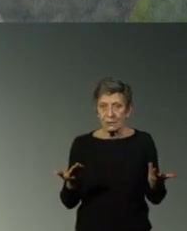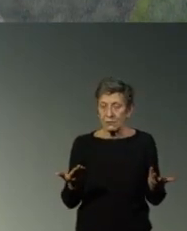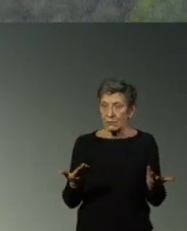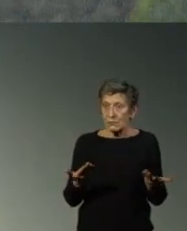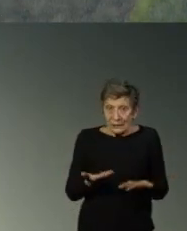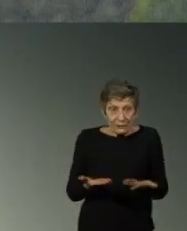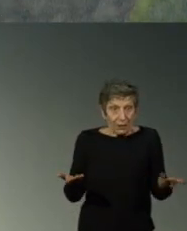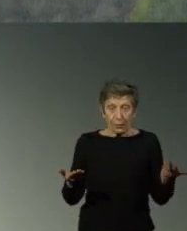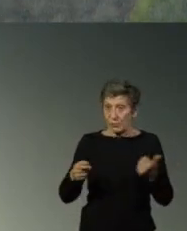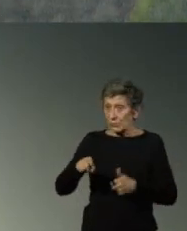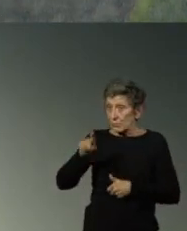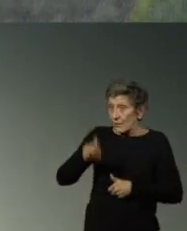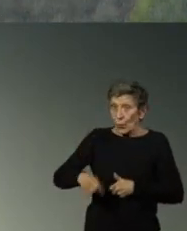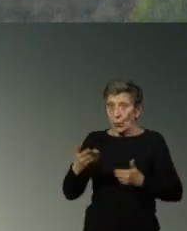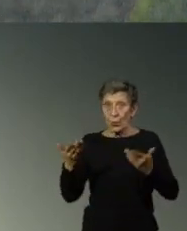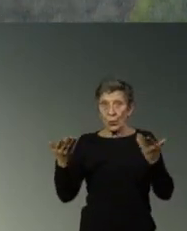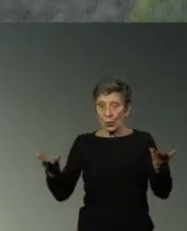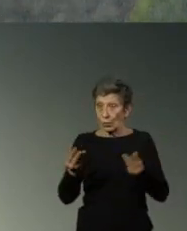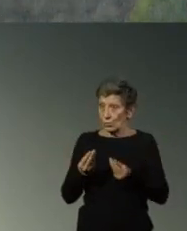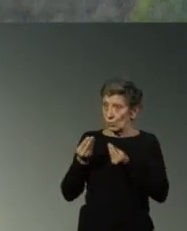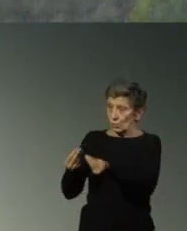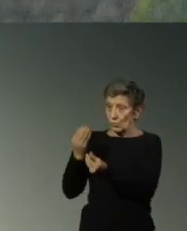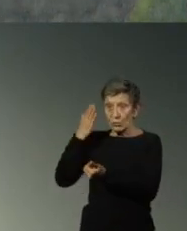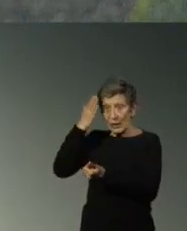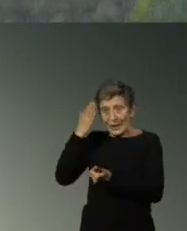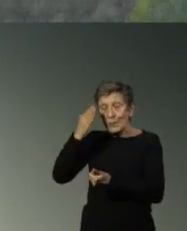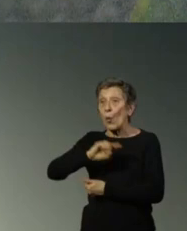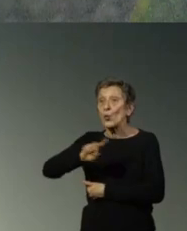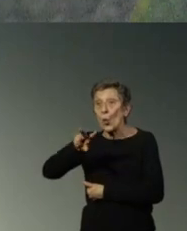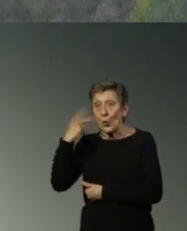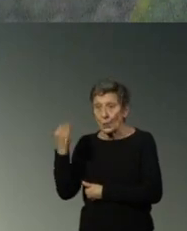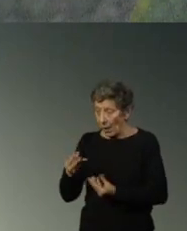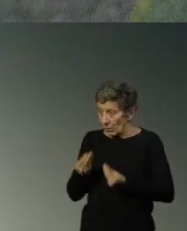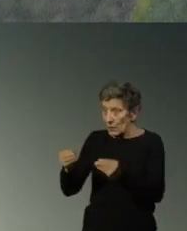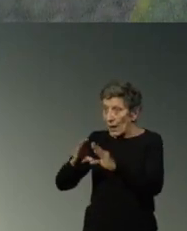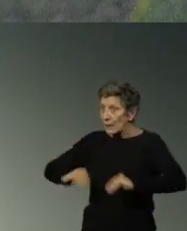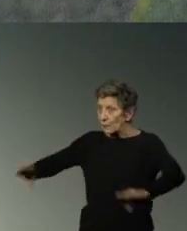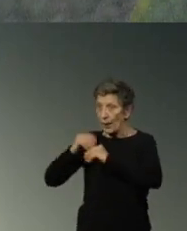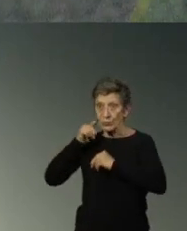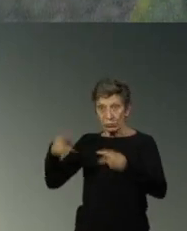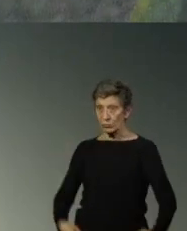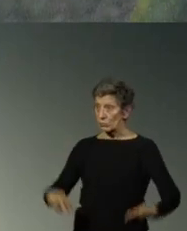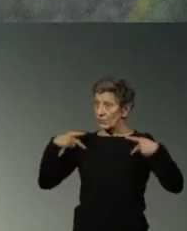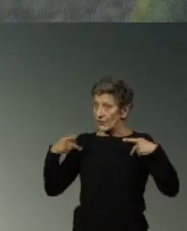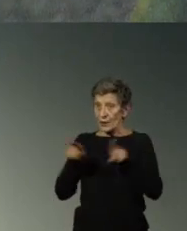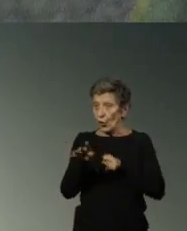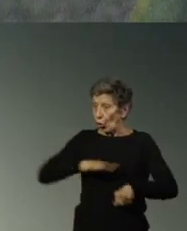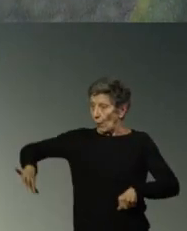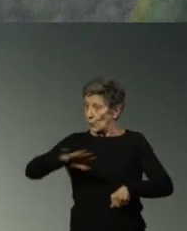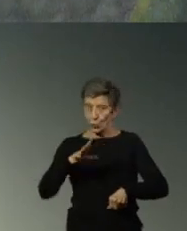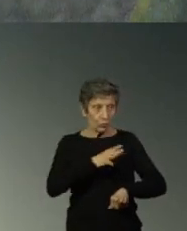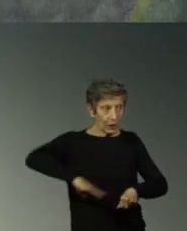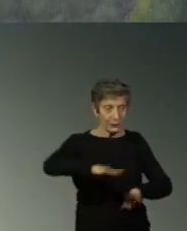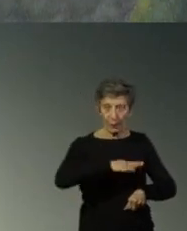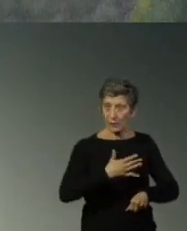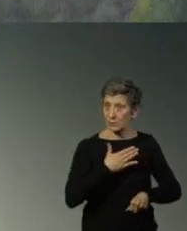il faut juste attribuer aux animaux non humains un espace où ils puissent vivre comme nous, on a les nôtres, on a